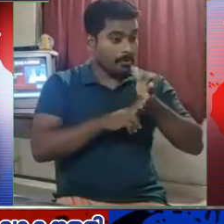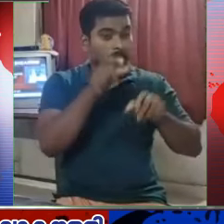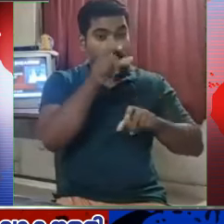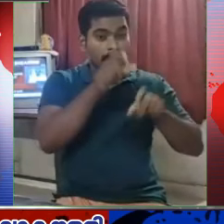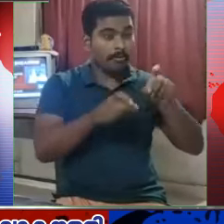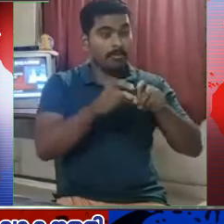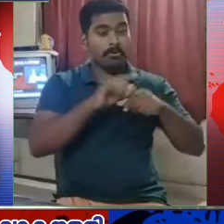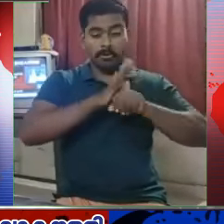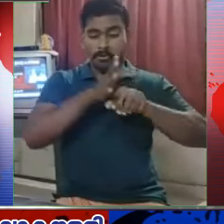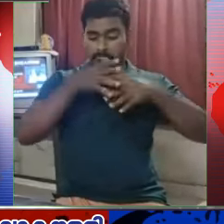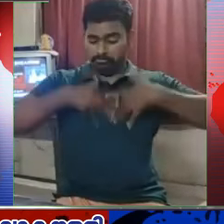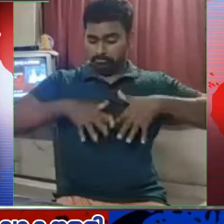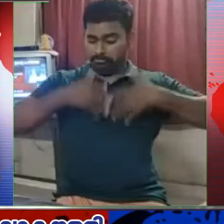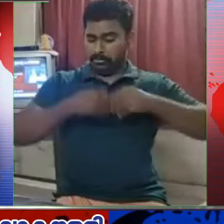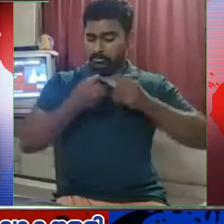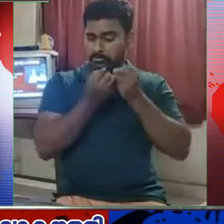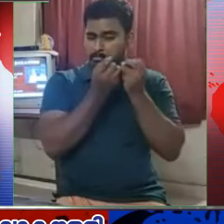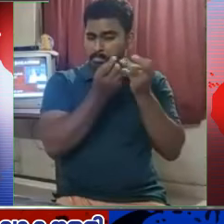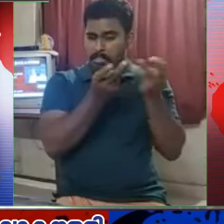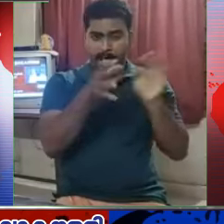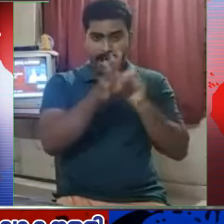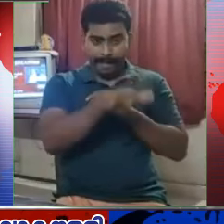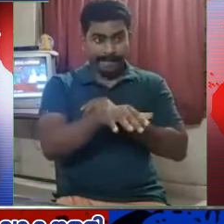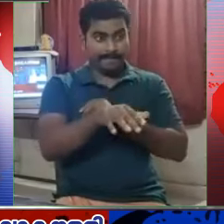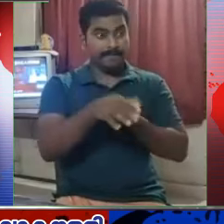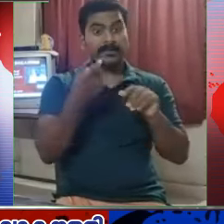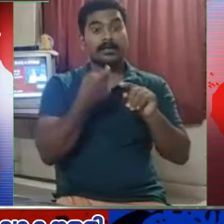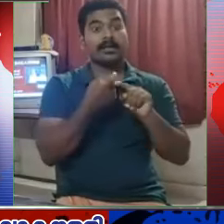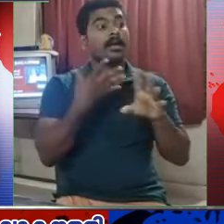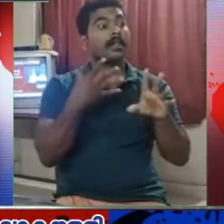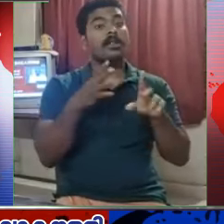ഇപ്പം നമ്മളെല്ലാവരും